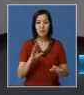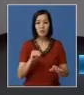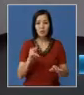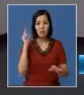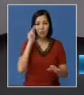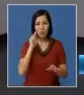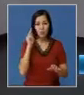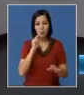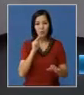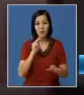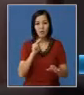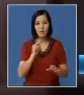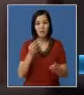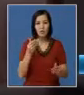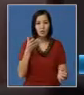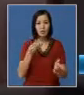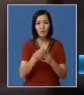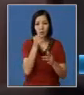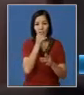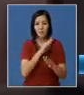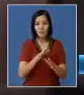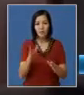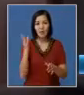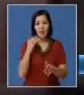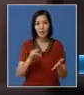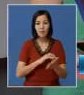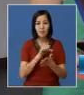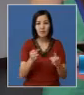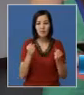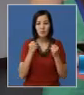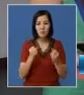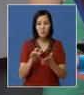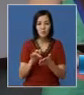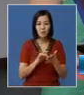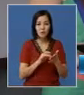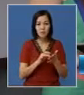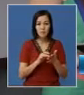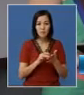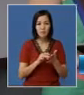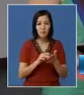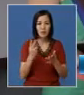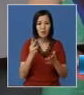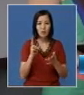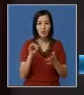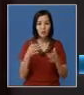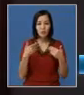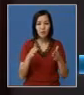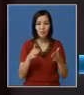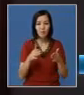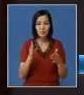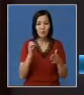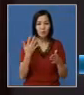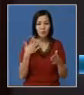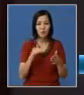ақысын төлей алмай қиналып жүргенін айтады. Студент қызы Алматы қаласындағы спорт және туризм академиясының 2-ші курсын тәмамдапты. Оқу ақысы